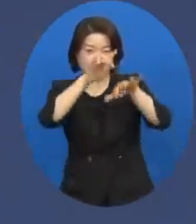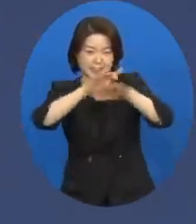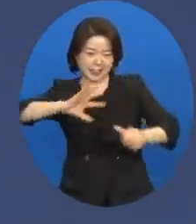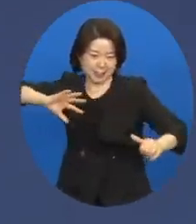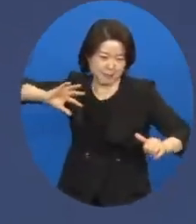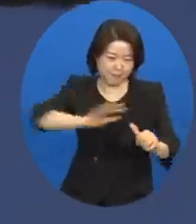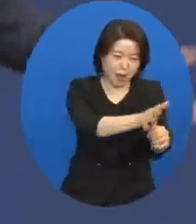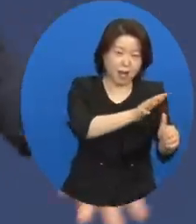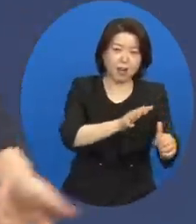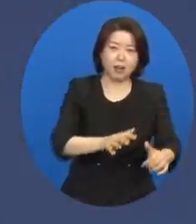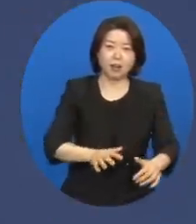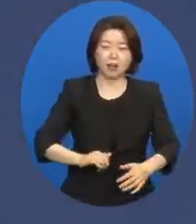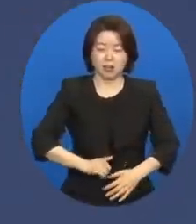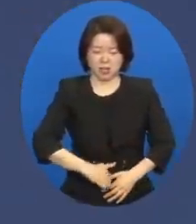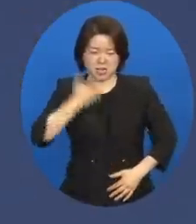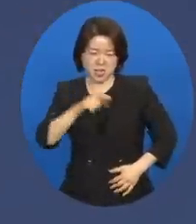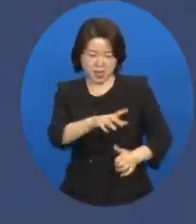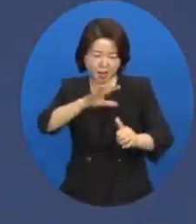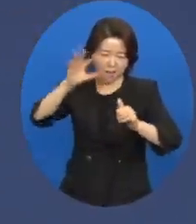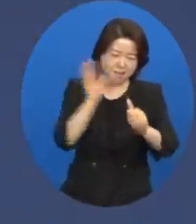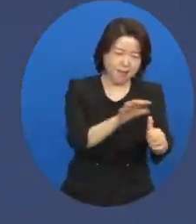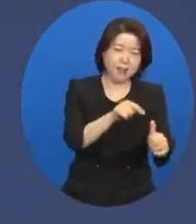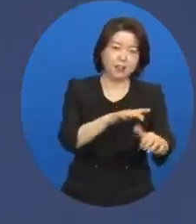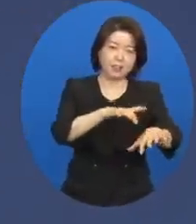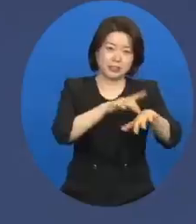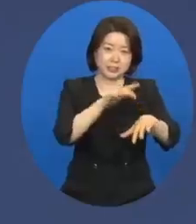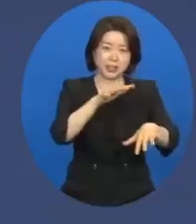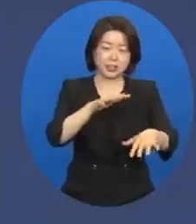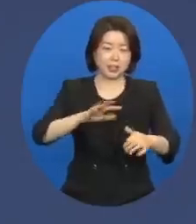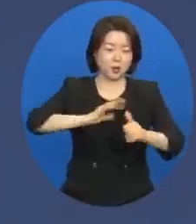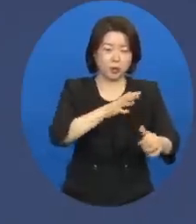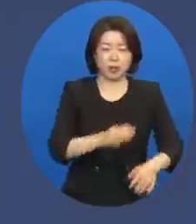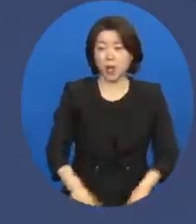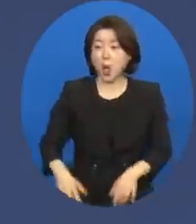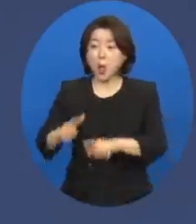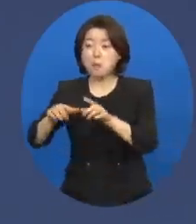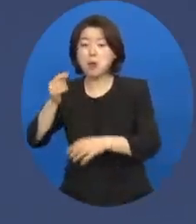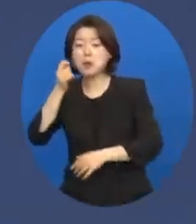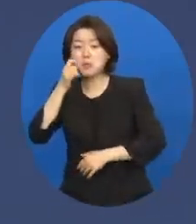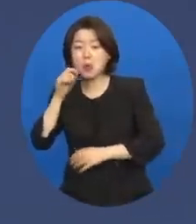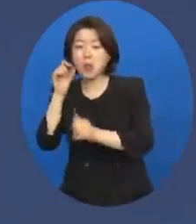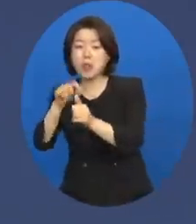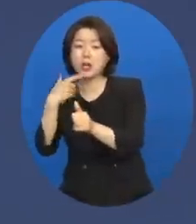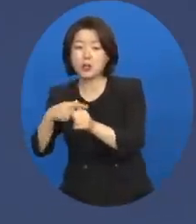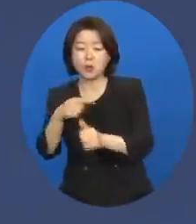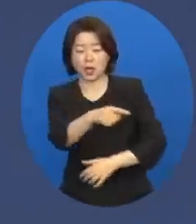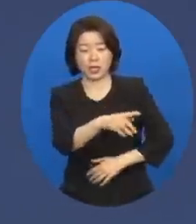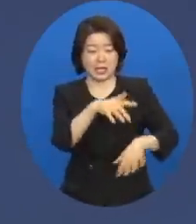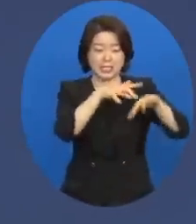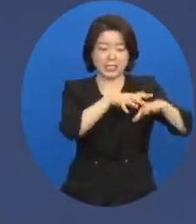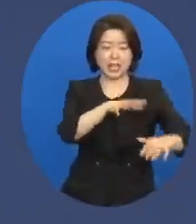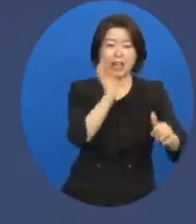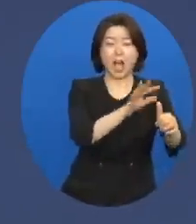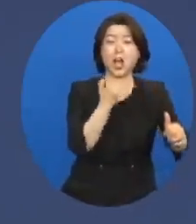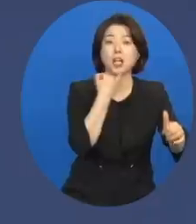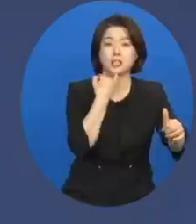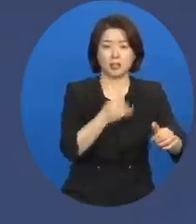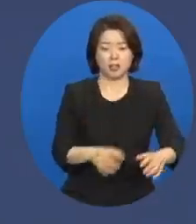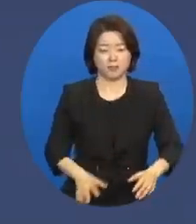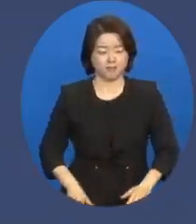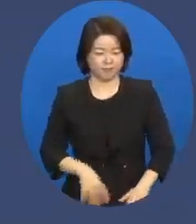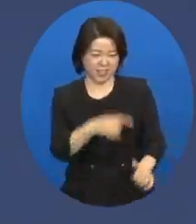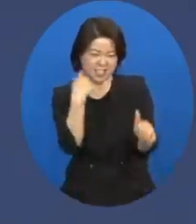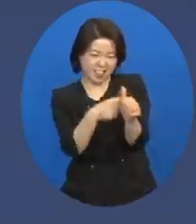그러고 막 그 분노를 갖다가 사단한테 막 평소에 못하던 욕을 사단한테는 해도 괜찮으니까 그럼 막